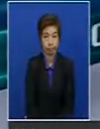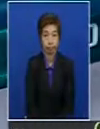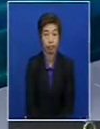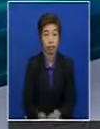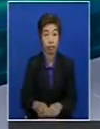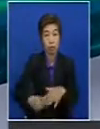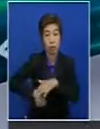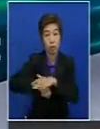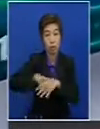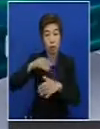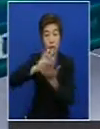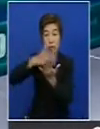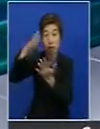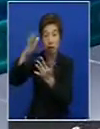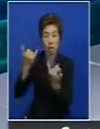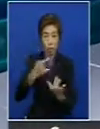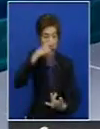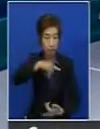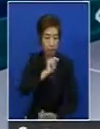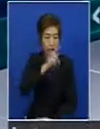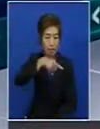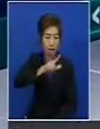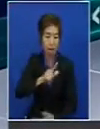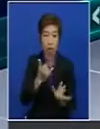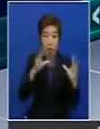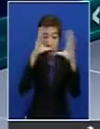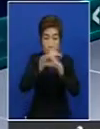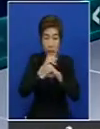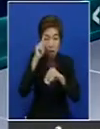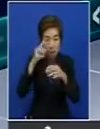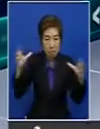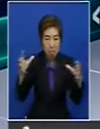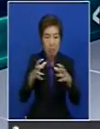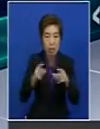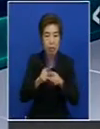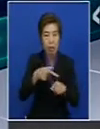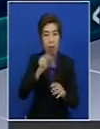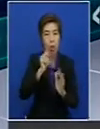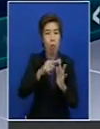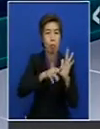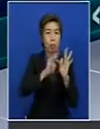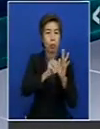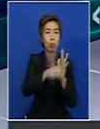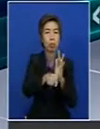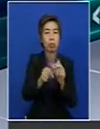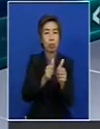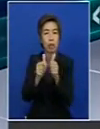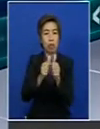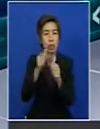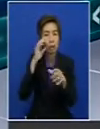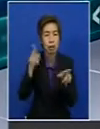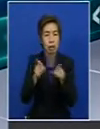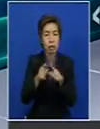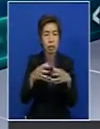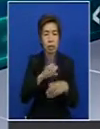จากบอลนอกนะครับกลับมากันที่ความเคลื่อนไหวของบอลไทยในช่วงค่ำวันนี้กันบ้างครับจะเป็นดาร์บี้แมตช์ของเมืองปทุมธานีครับเป็นการเจอกันของทีมหัวตาราง